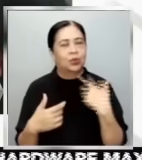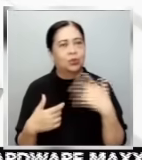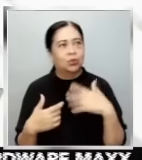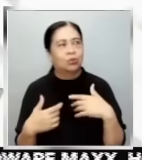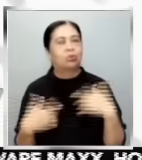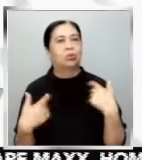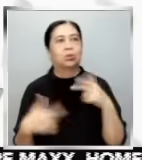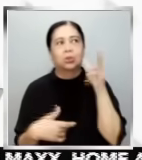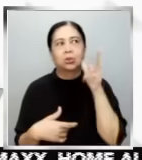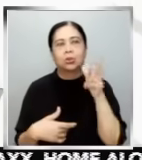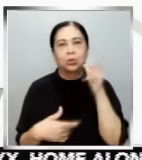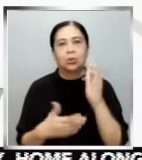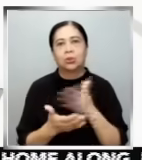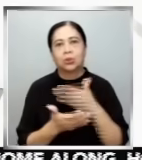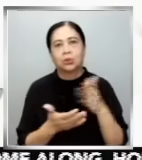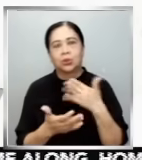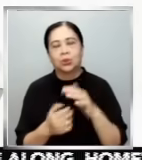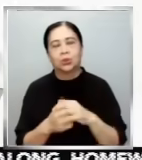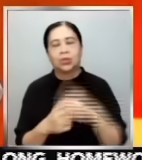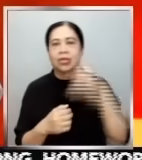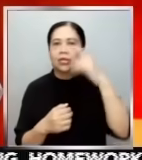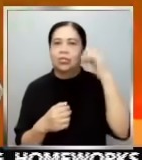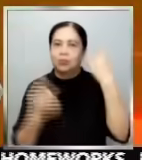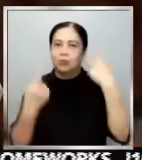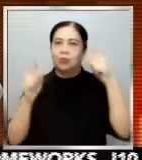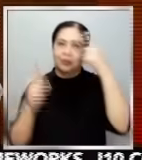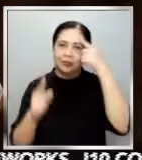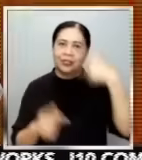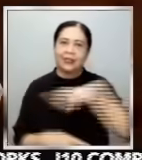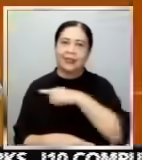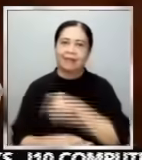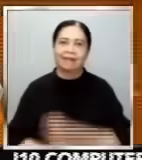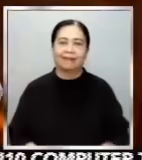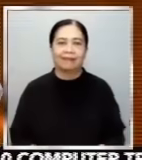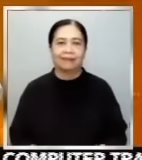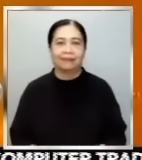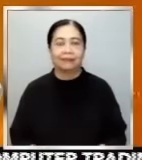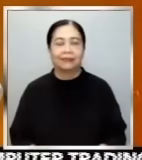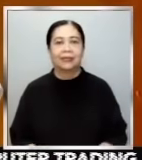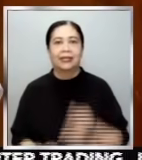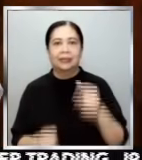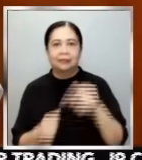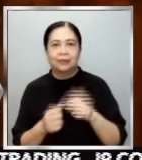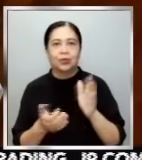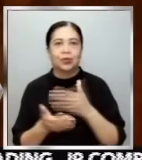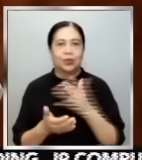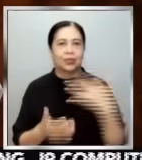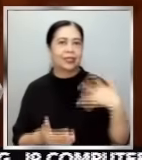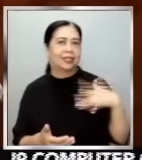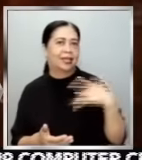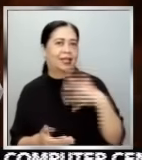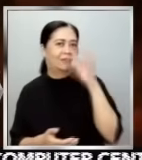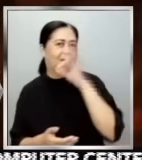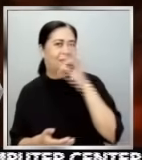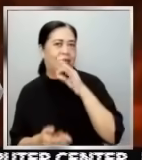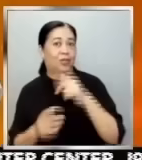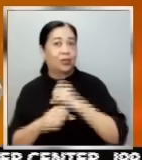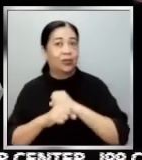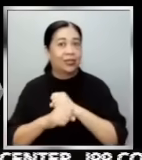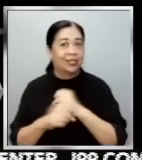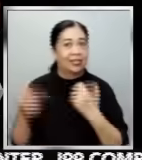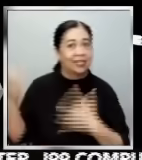songs dream come true for us tinatak ni Pablo sa kanta ang style ng Pinoy sa panliligaw ang